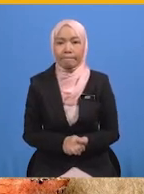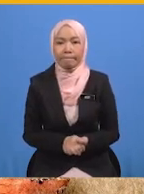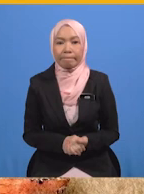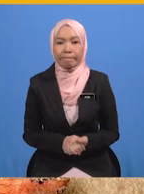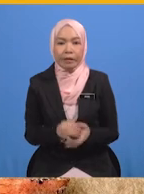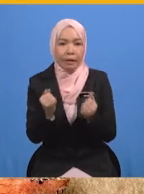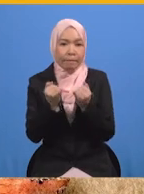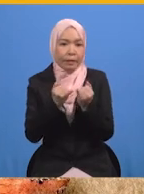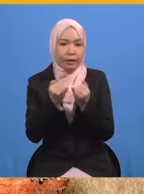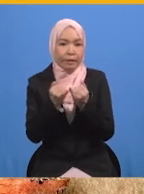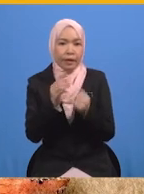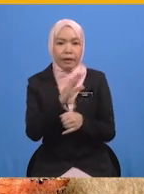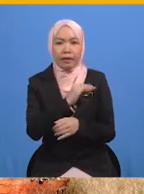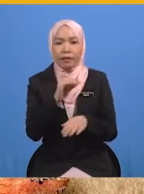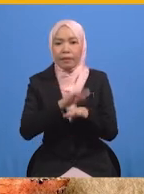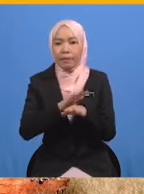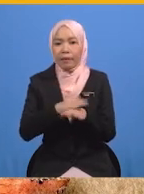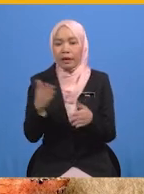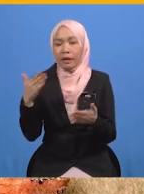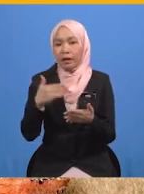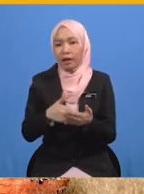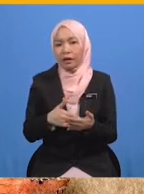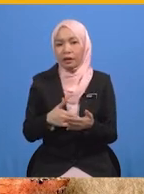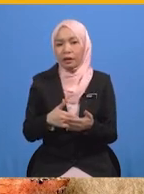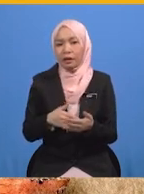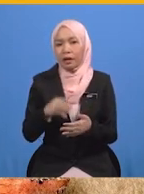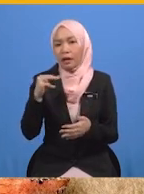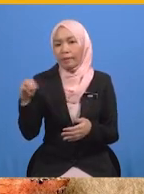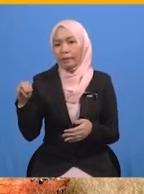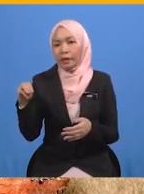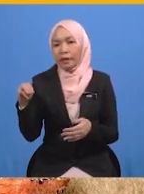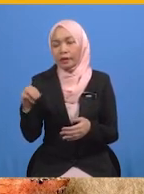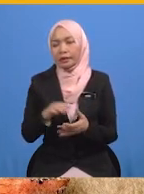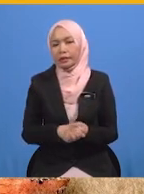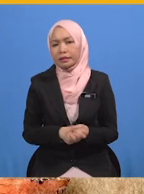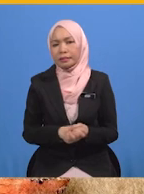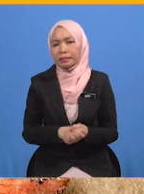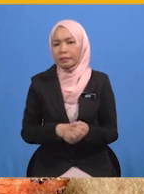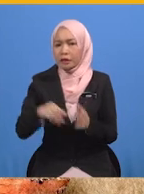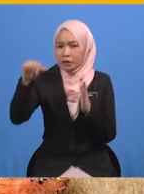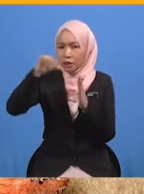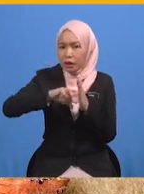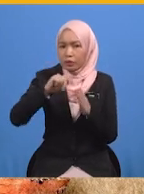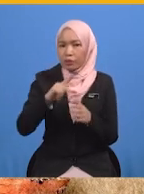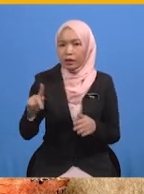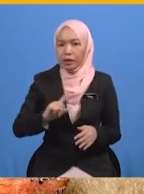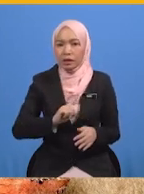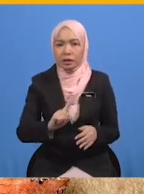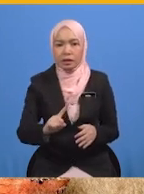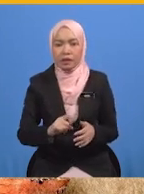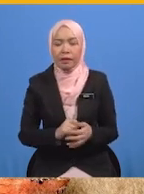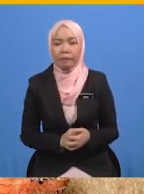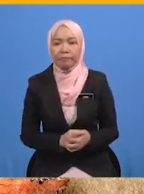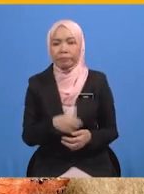Negara-negara Barat ini telah memburukkan Islam sebagai agama yang ketinggalan zaman.